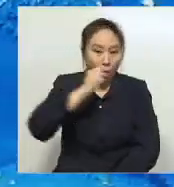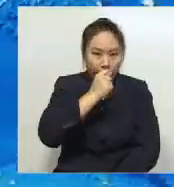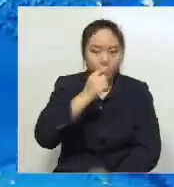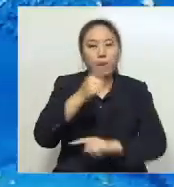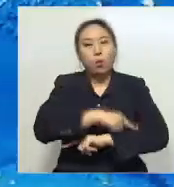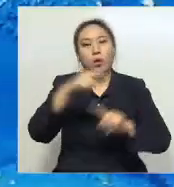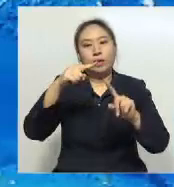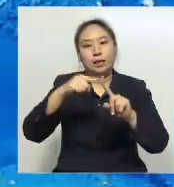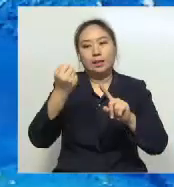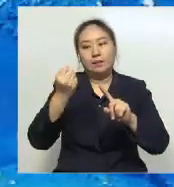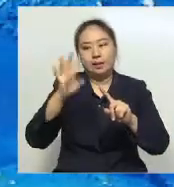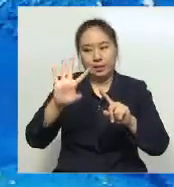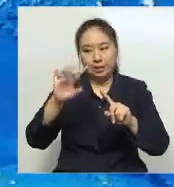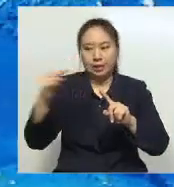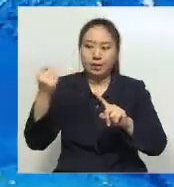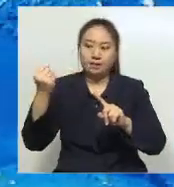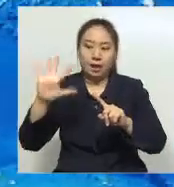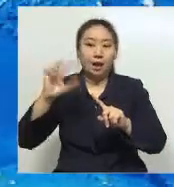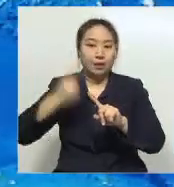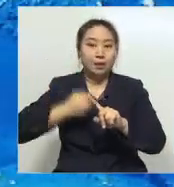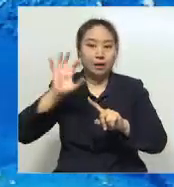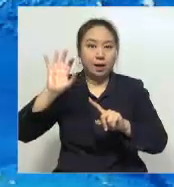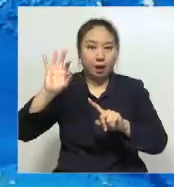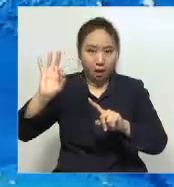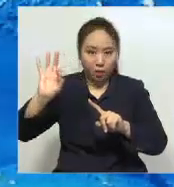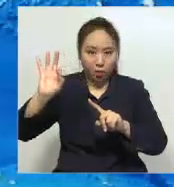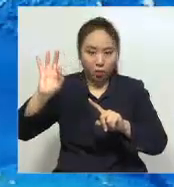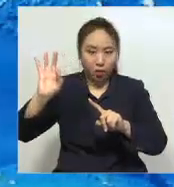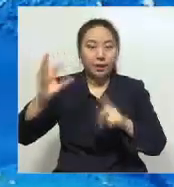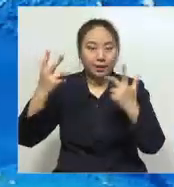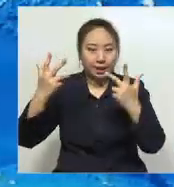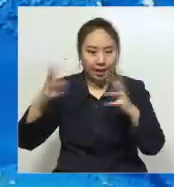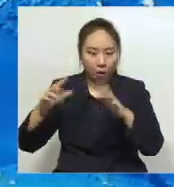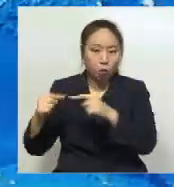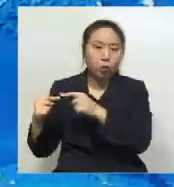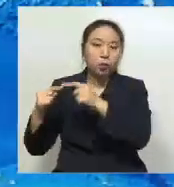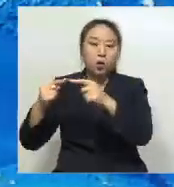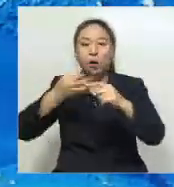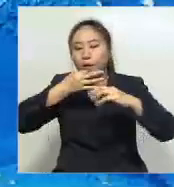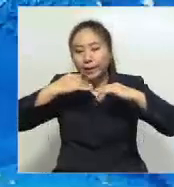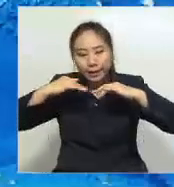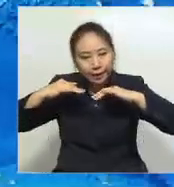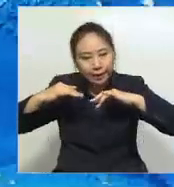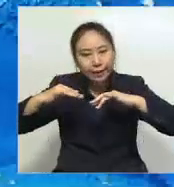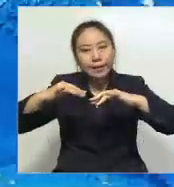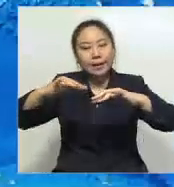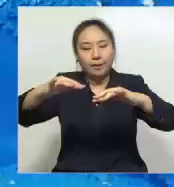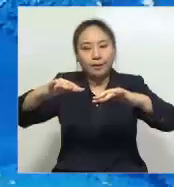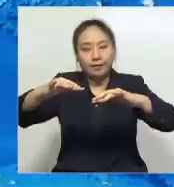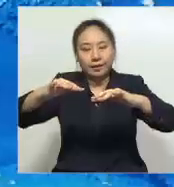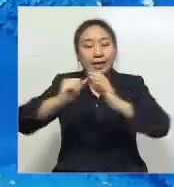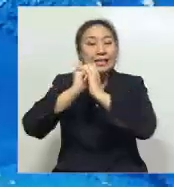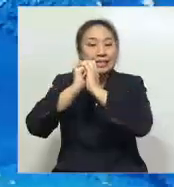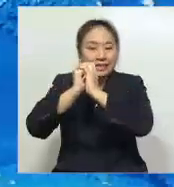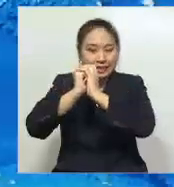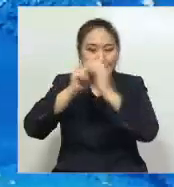ในช่วงของวันที่14ถึง15กันยายนหลังจากนั้นก็จะเคลื่อนลงทะเลจีนตอนใต้ทะเลจีน